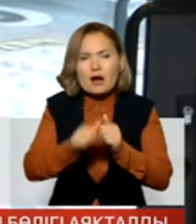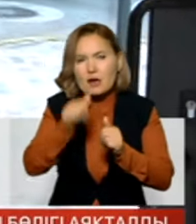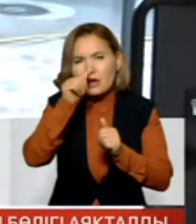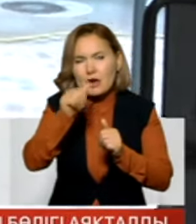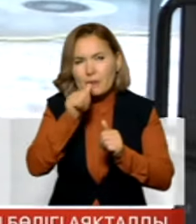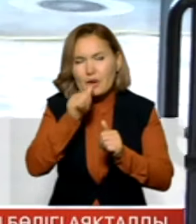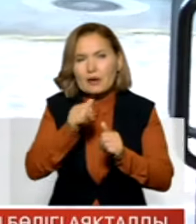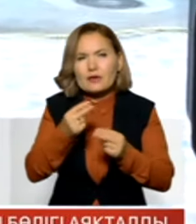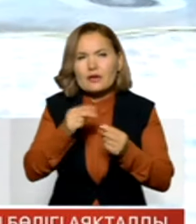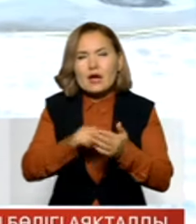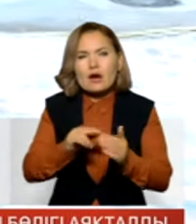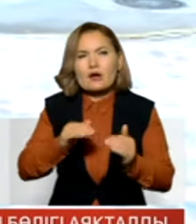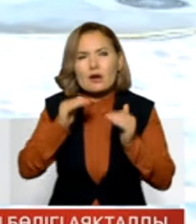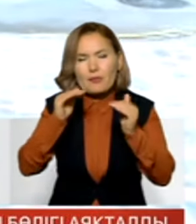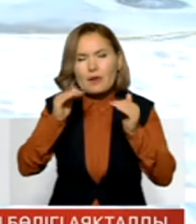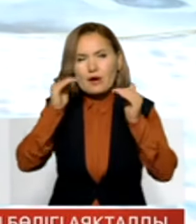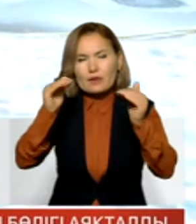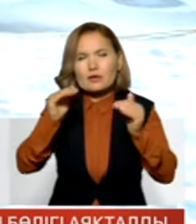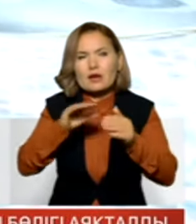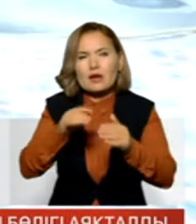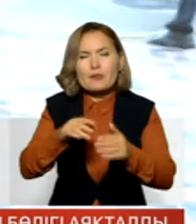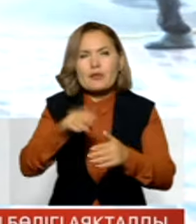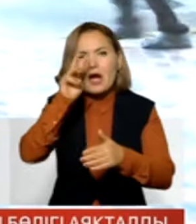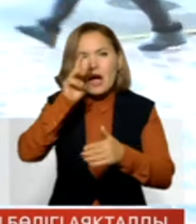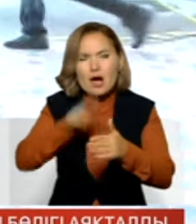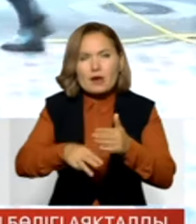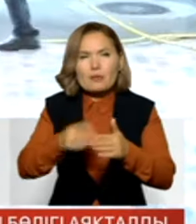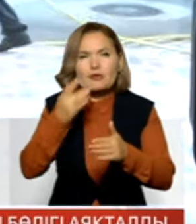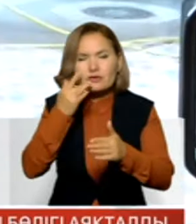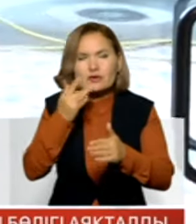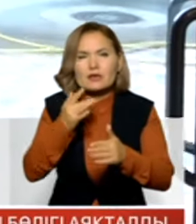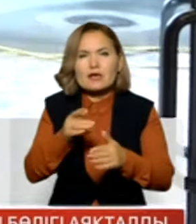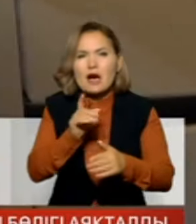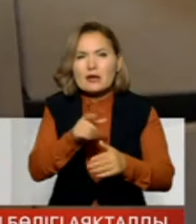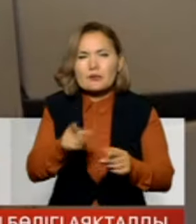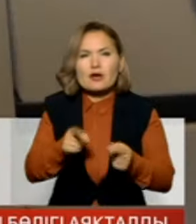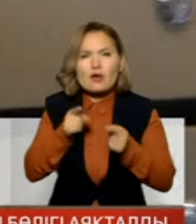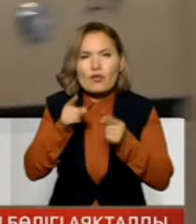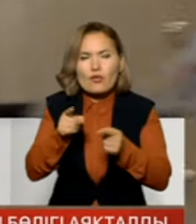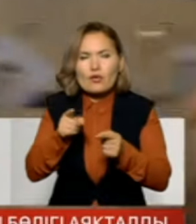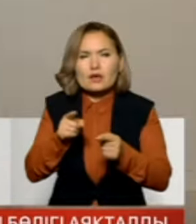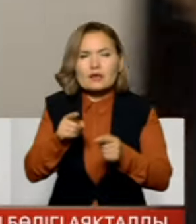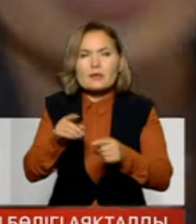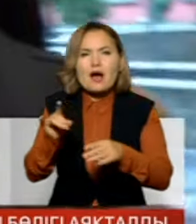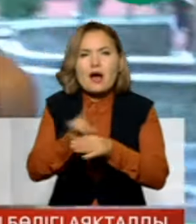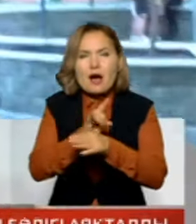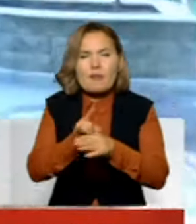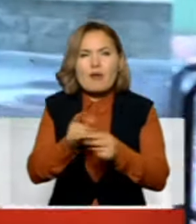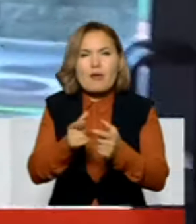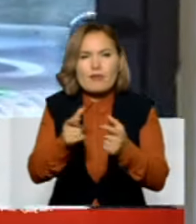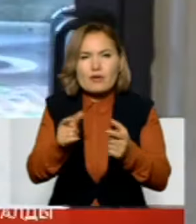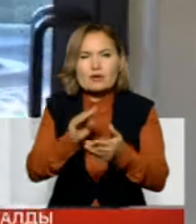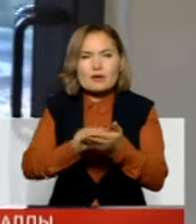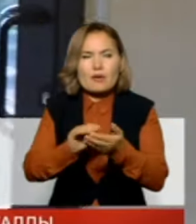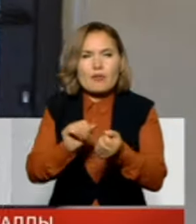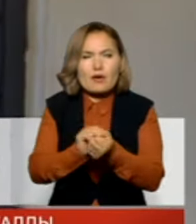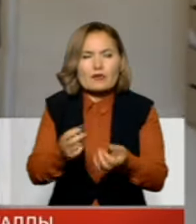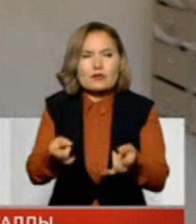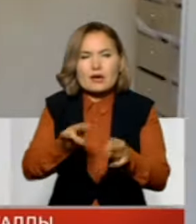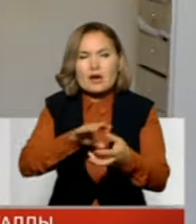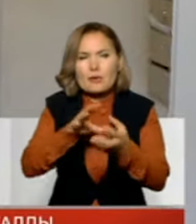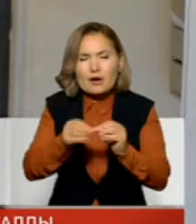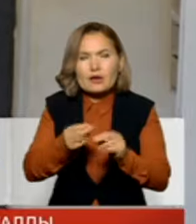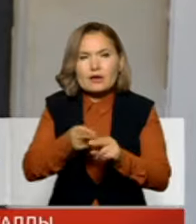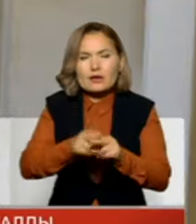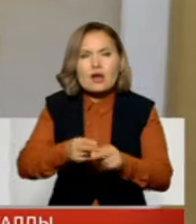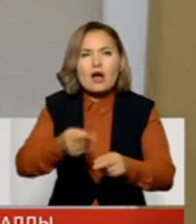төлем өседі немесе артынан айыппұл төлейсің деп қорқытады. Менің қолымда қазір екі түбіртек бар, біреуі шынайы